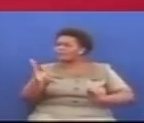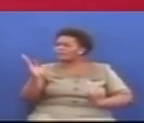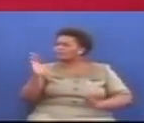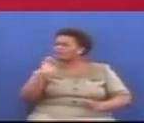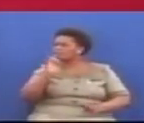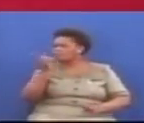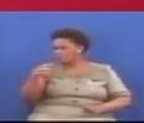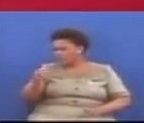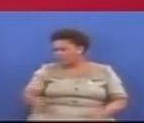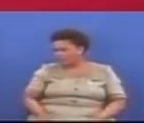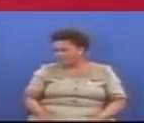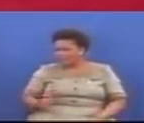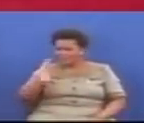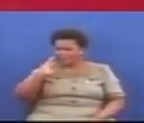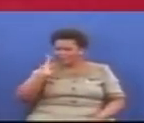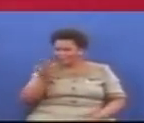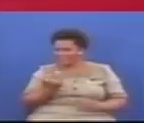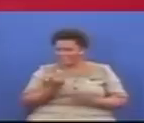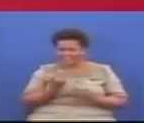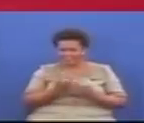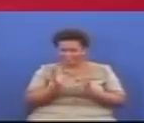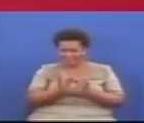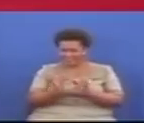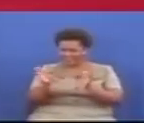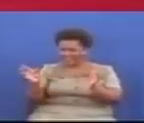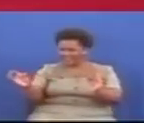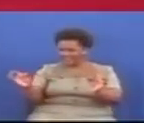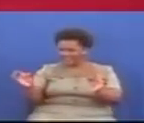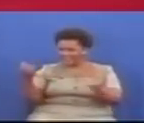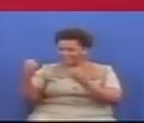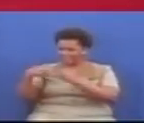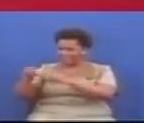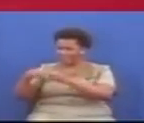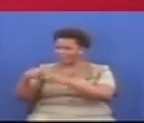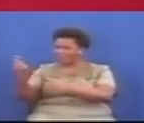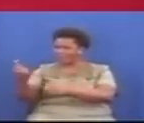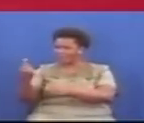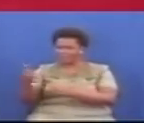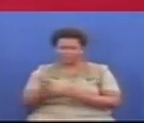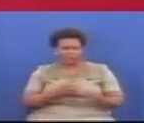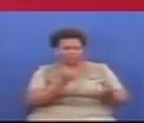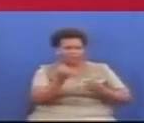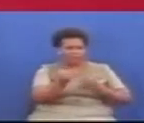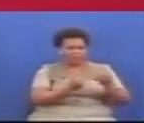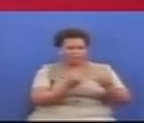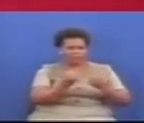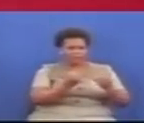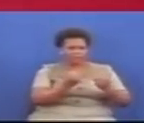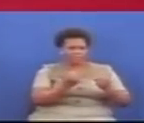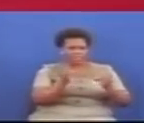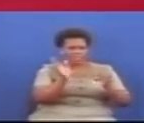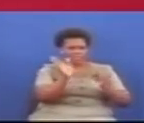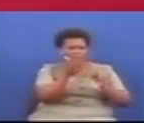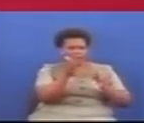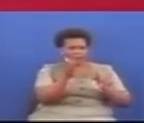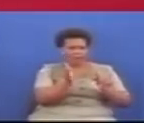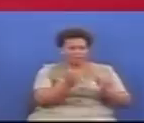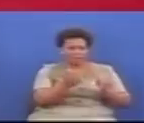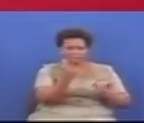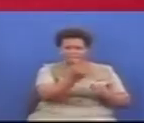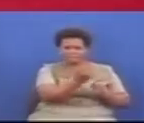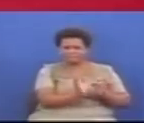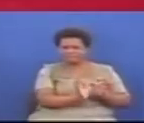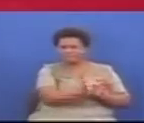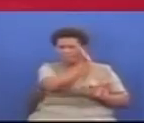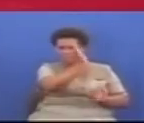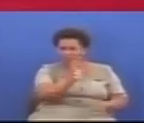kuna haja ya kusema tubague, labda bodaboda iwe mbali, magari ya daladala iwe mbali, mabasi iwe mbali. Nahisi kwamba